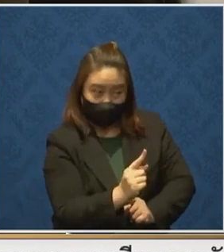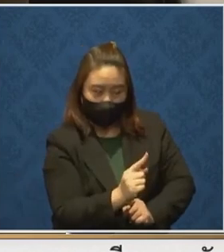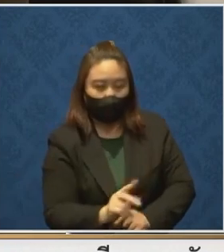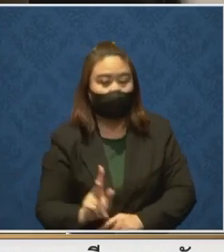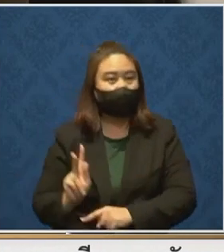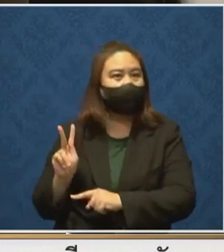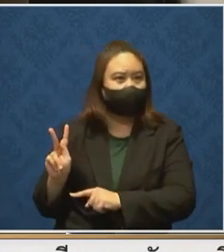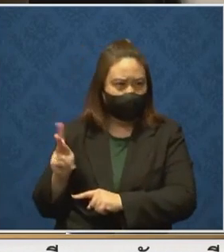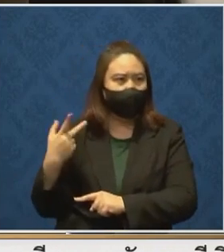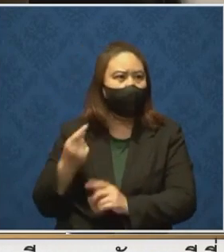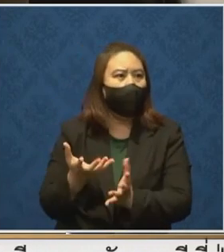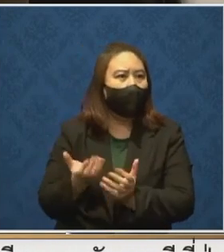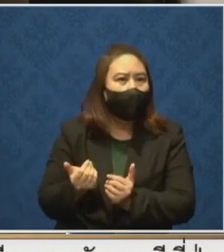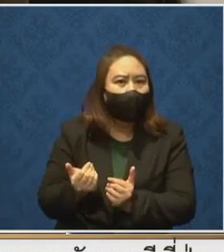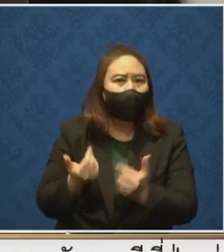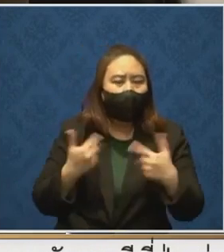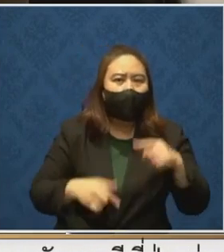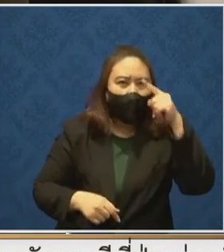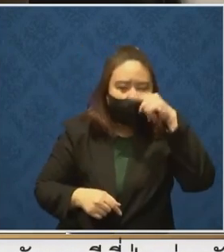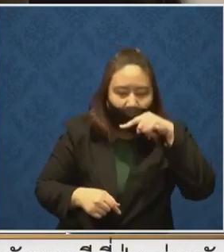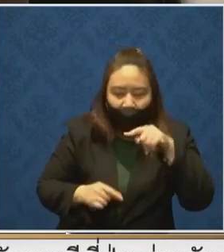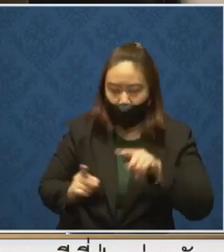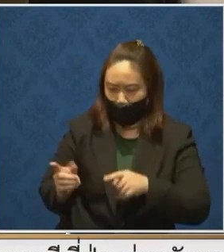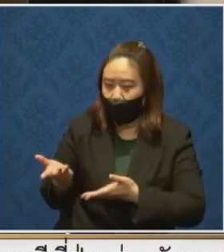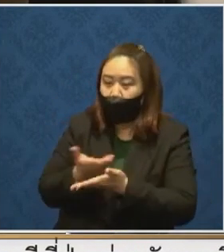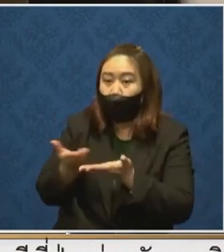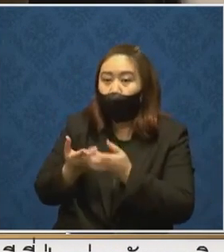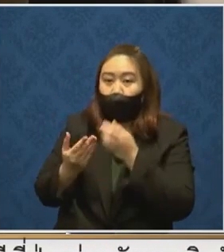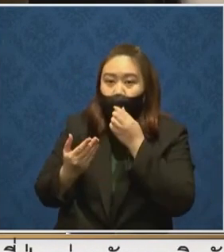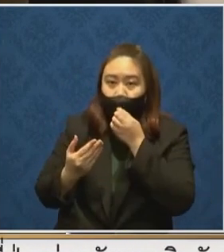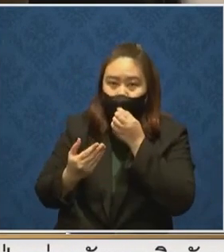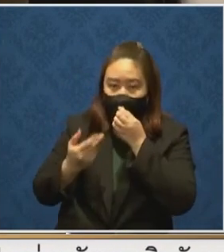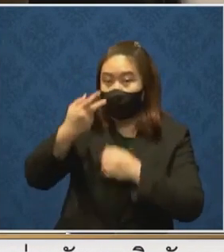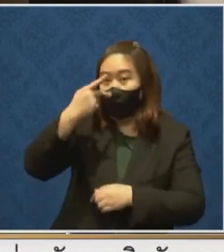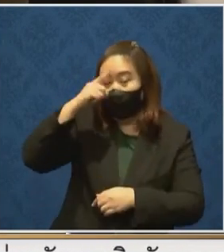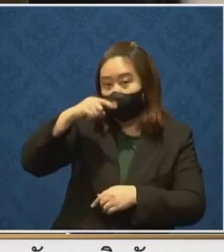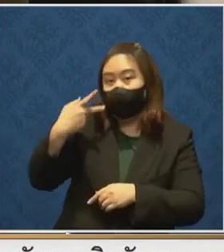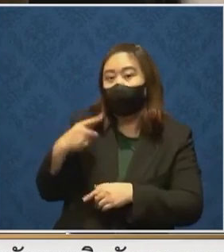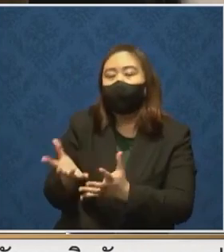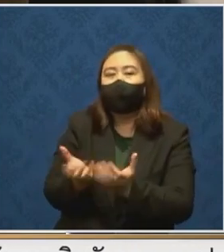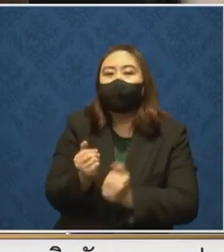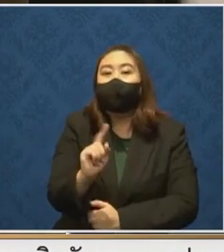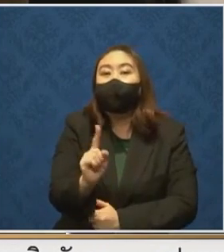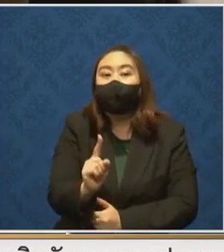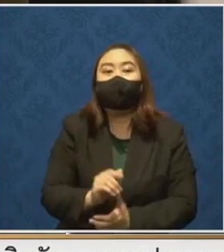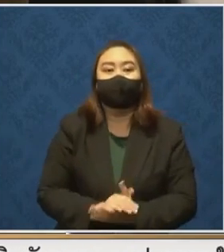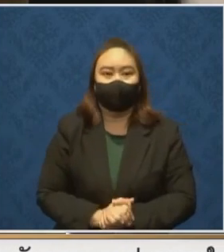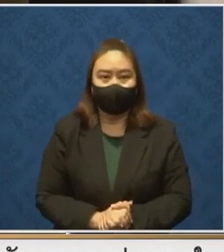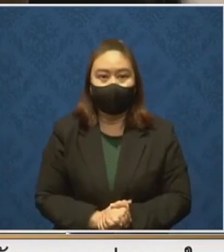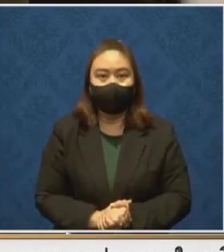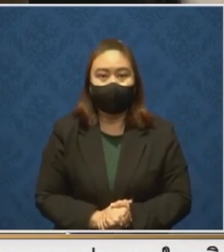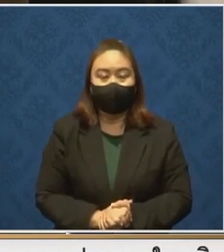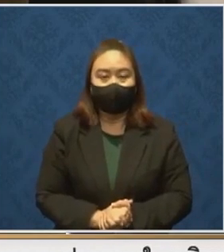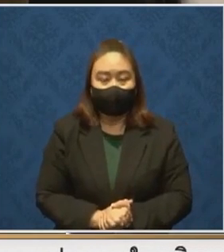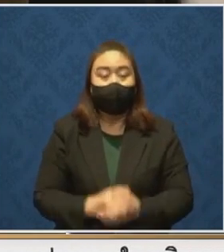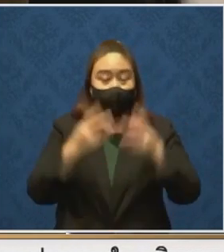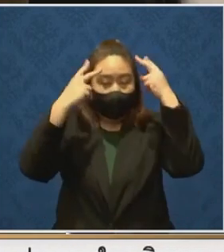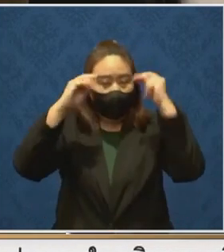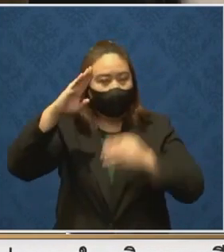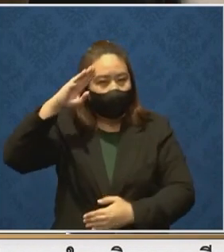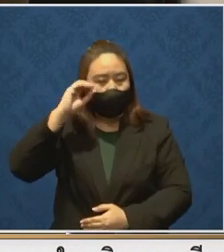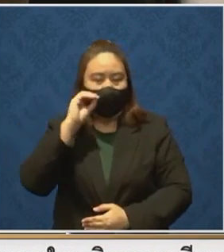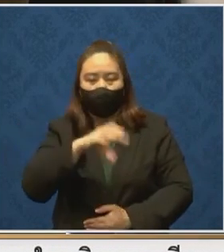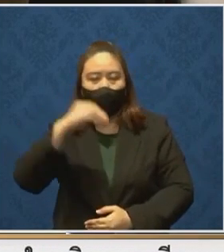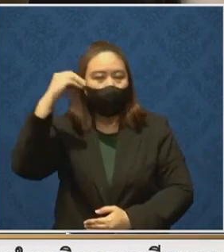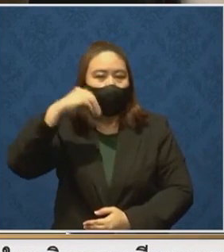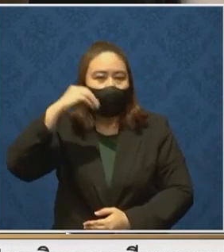้วสรุปไทยไปเจราจกับเขาเราได้อะไรกลมาค่ะธรมทานทเคฟภ พนเปยุตบอกทุครั้งว่าเวลาที่เข